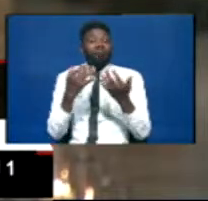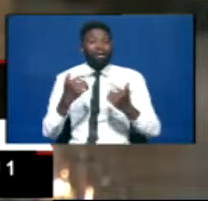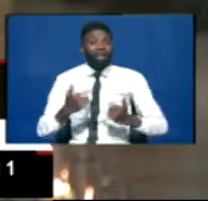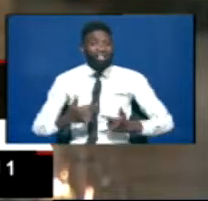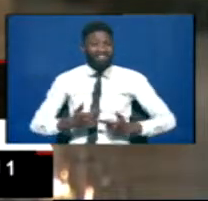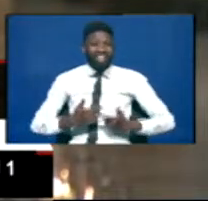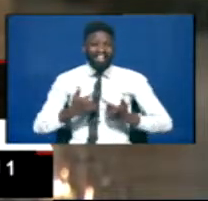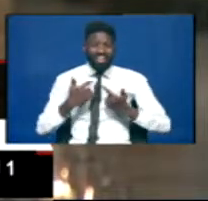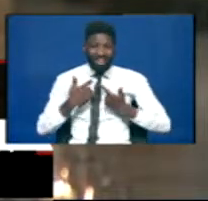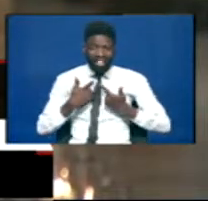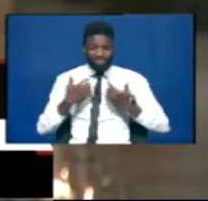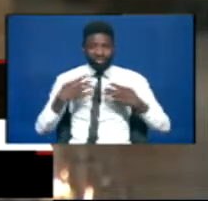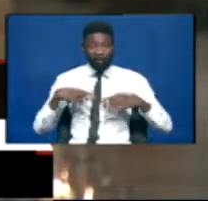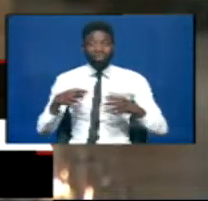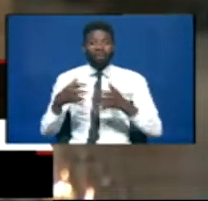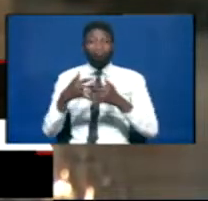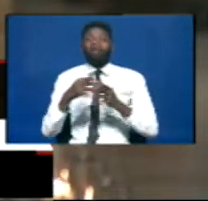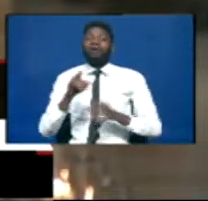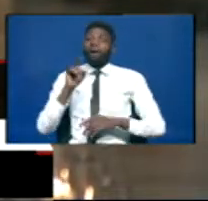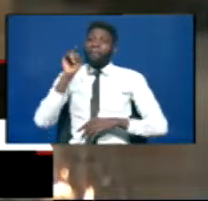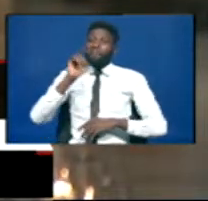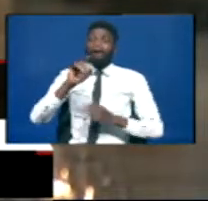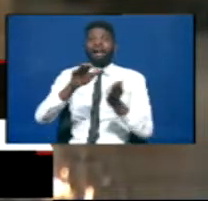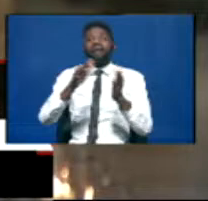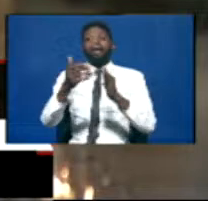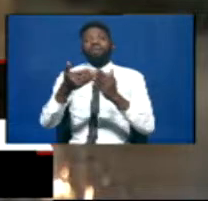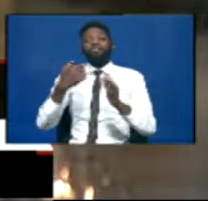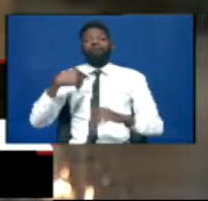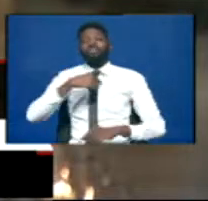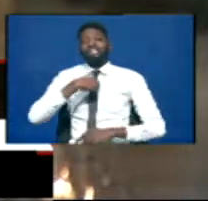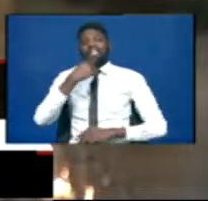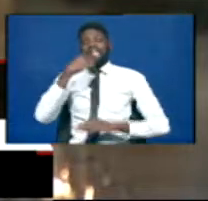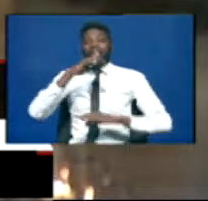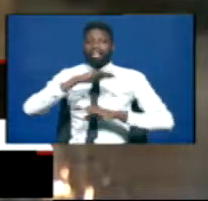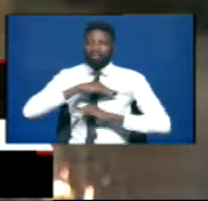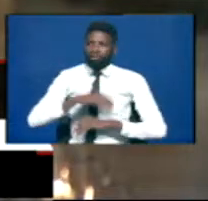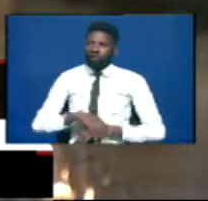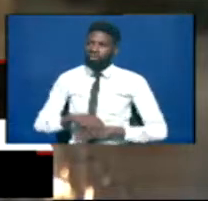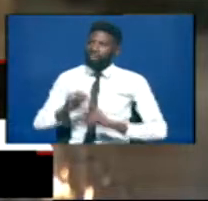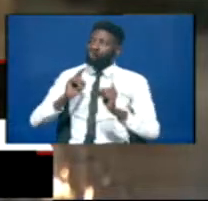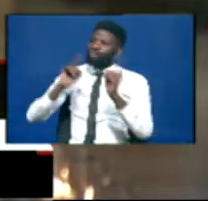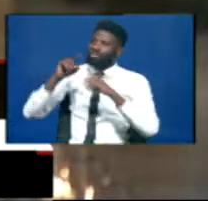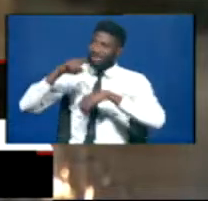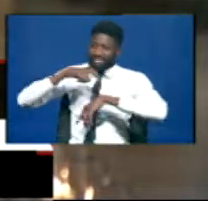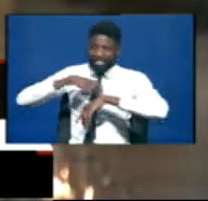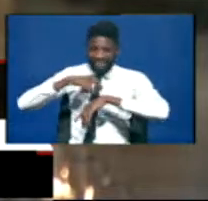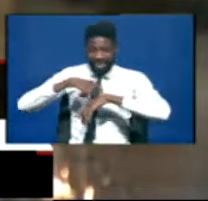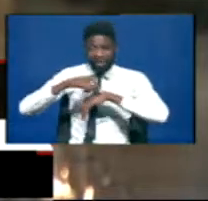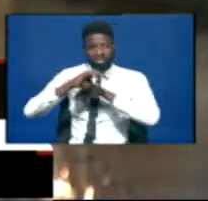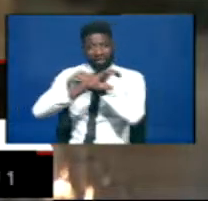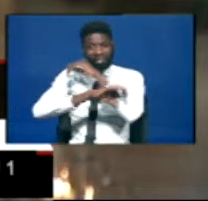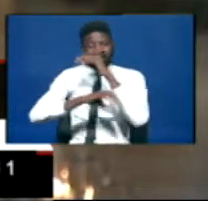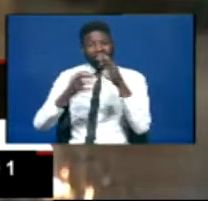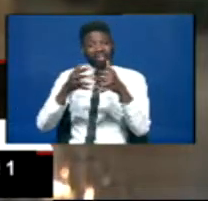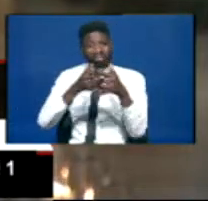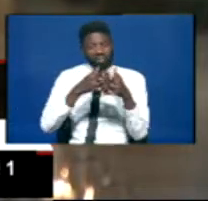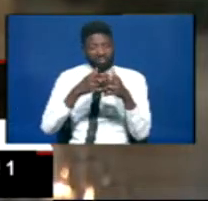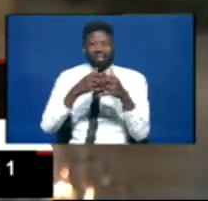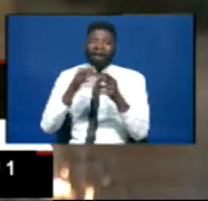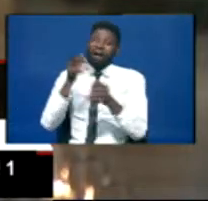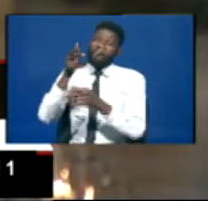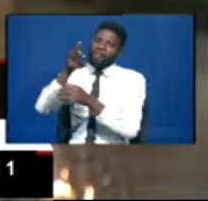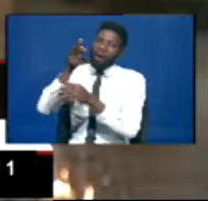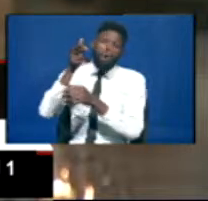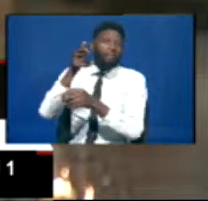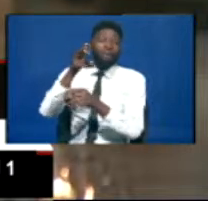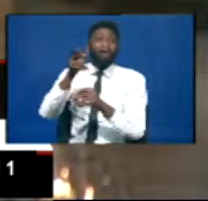enough, enough? Aliyasema hayo wakati ambapo nchi hiyo imeshuhudia visa kadhaa vya mauaji yanayotekelezwa